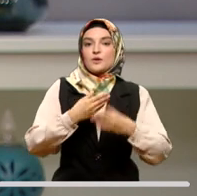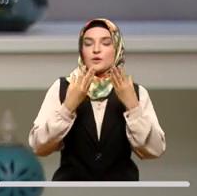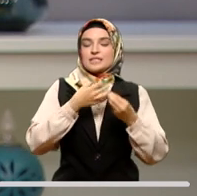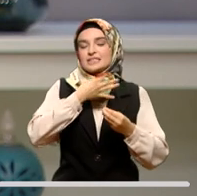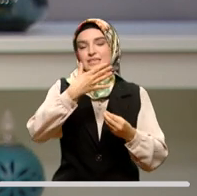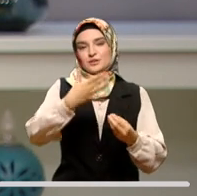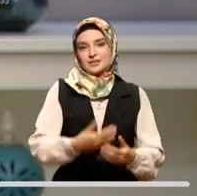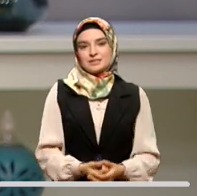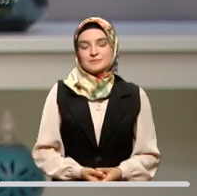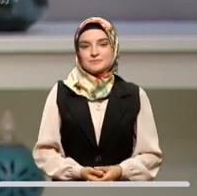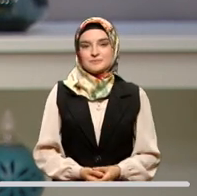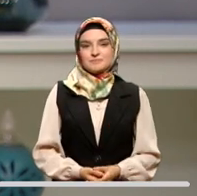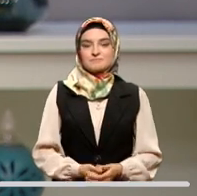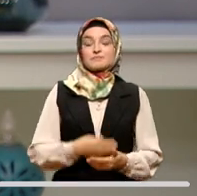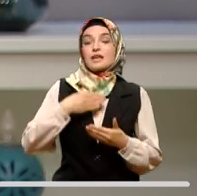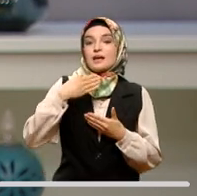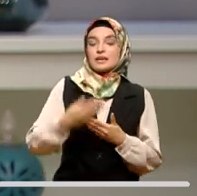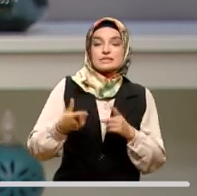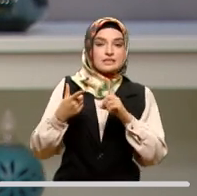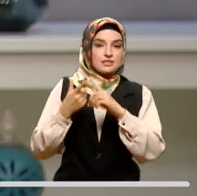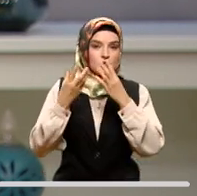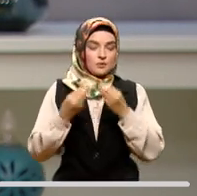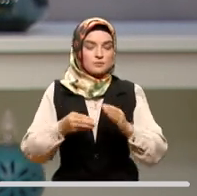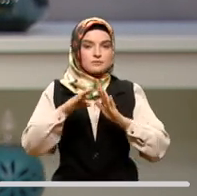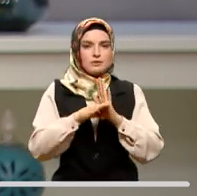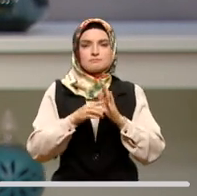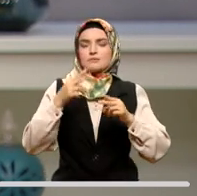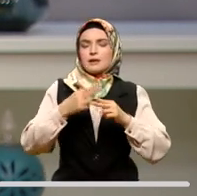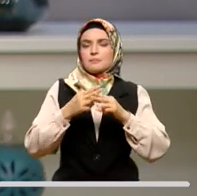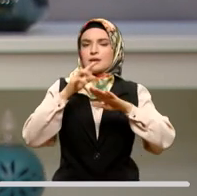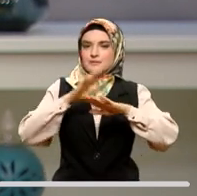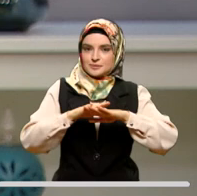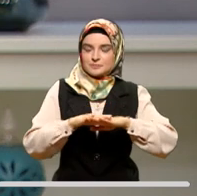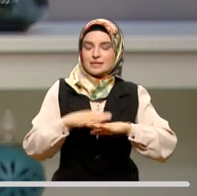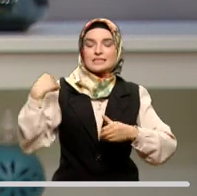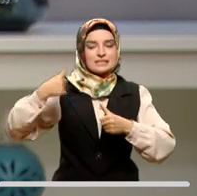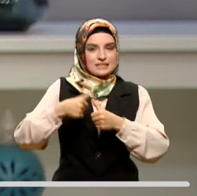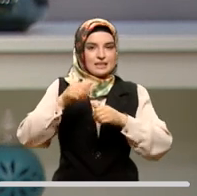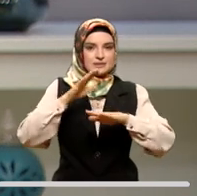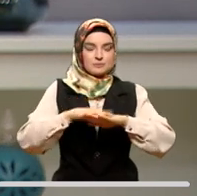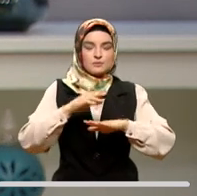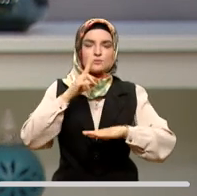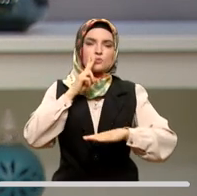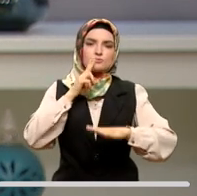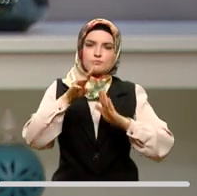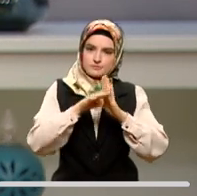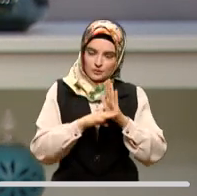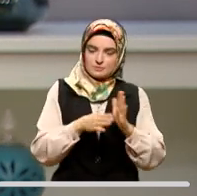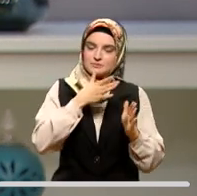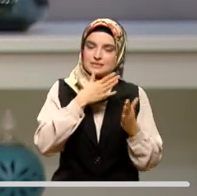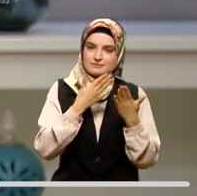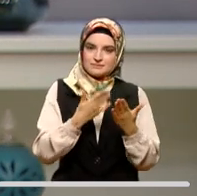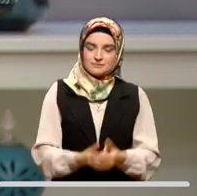çok teşekkür edelim tabii ki. Ve ardından ikinci olarak yayınımızda hemen yaptığımız bir rutini yeniden yapalım. Bugün son yayınımız, biraz önce de söylediğimiz